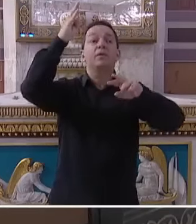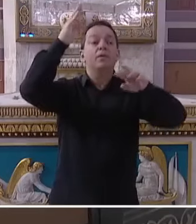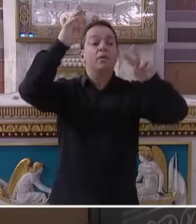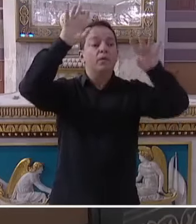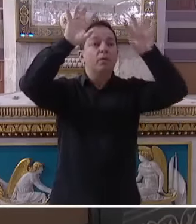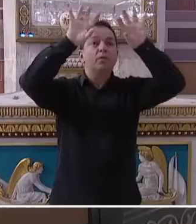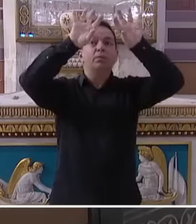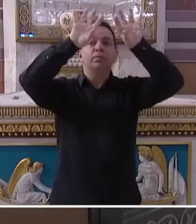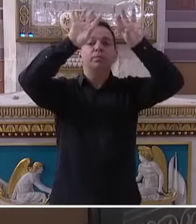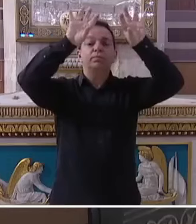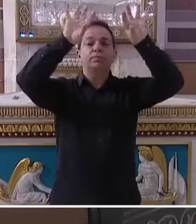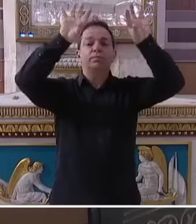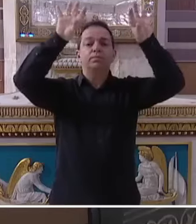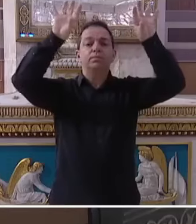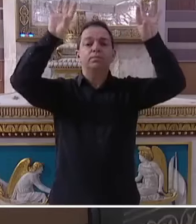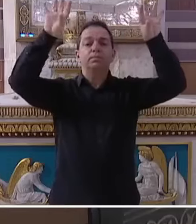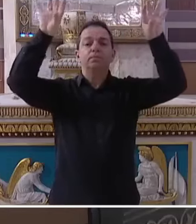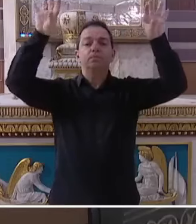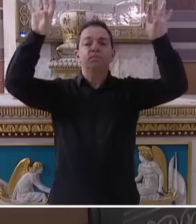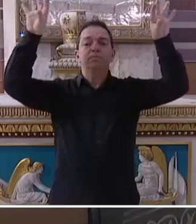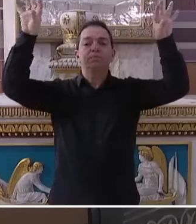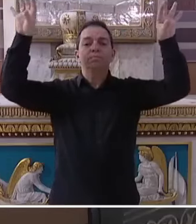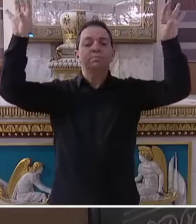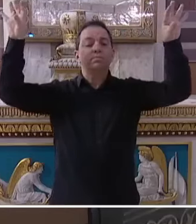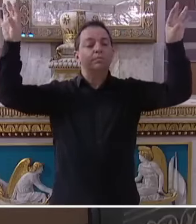και τους αγγέλους του Θεού